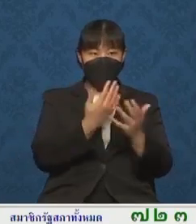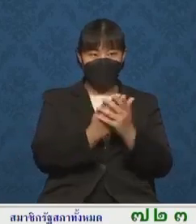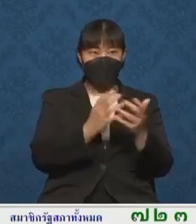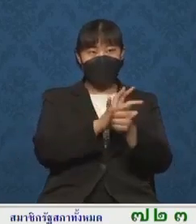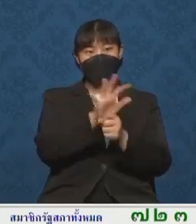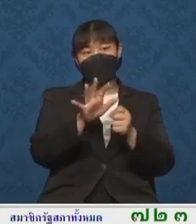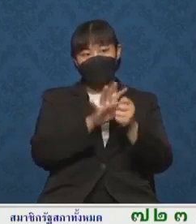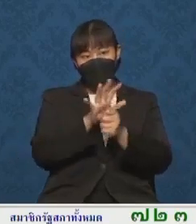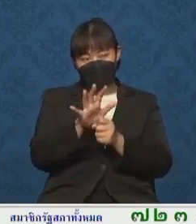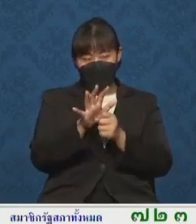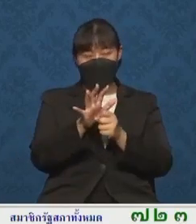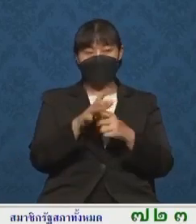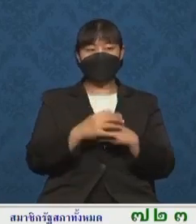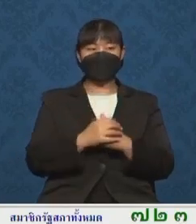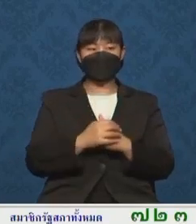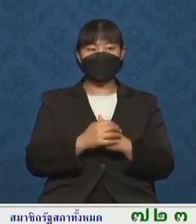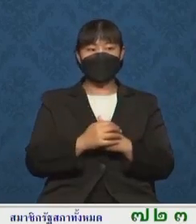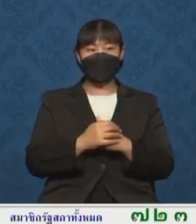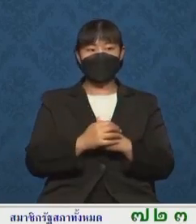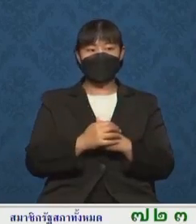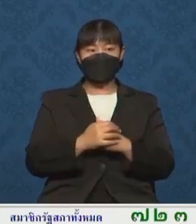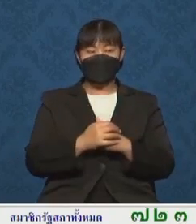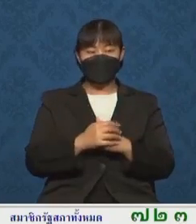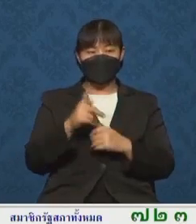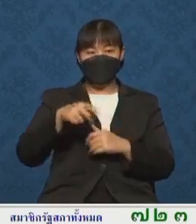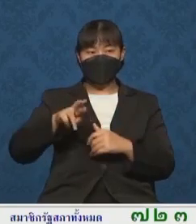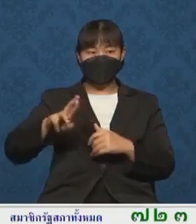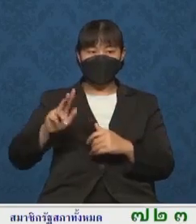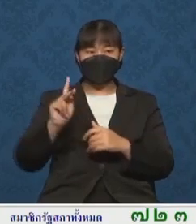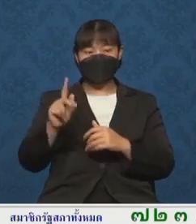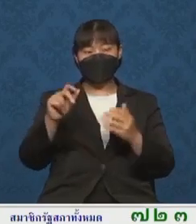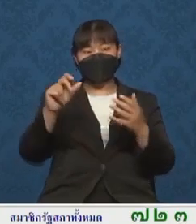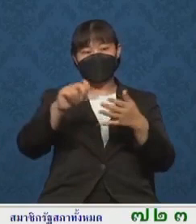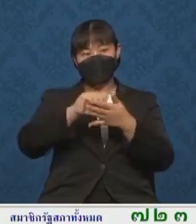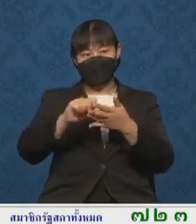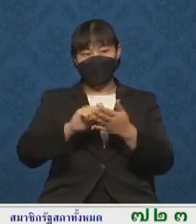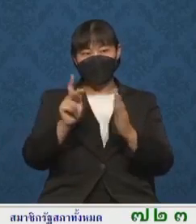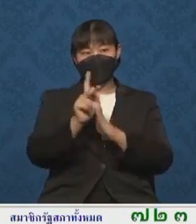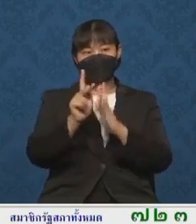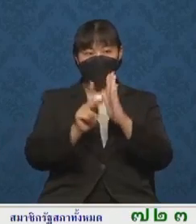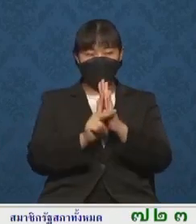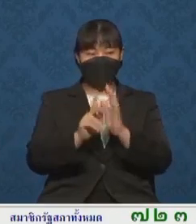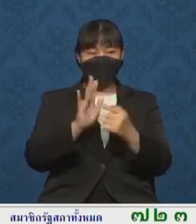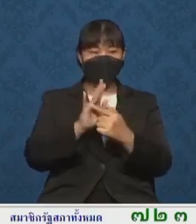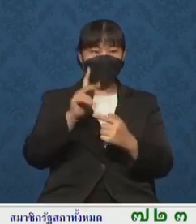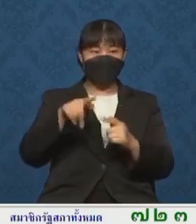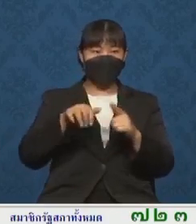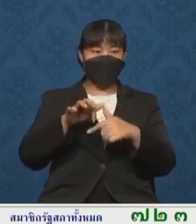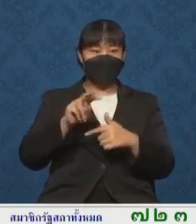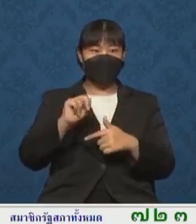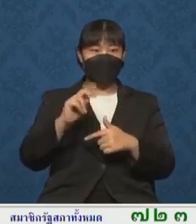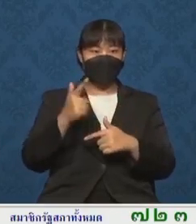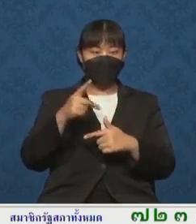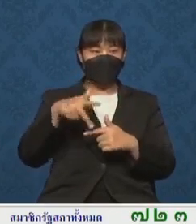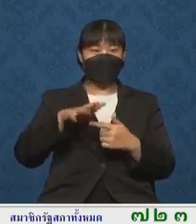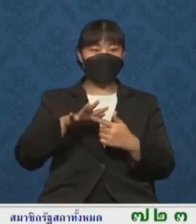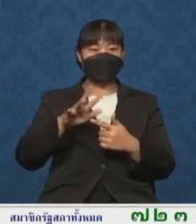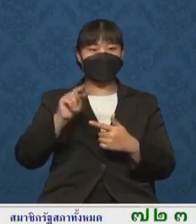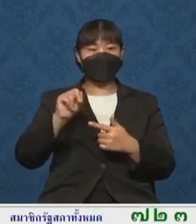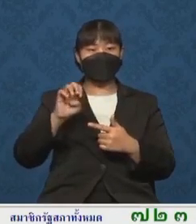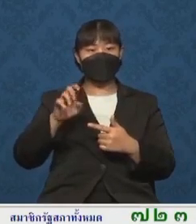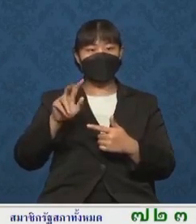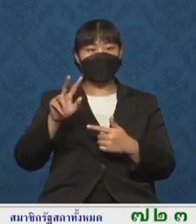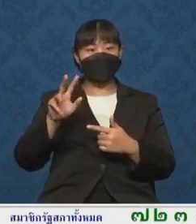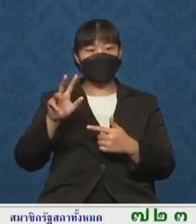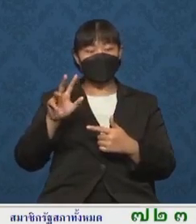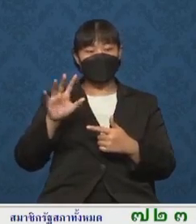ตี 6 3ปี 6 4พระราชกำหนดแก้ประมวลกฎหมายแพ่งและพาณิชย์ก็น่าจะกำหนด ownกำลังพลพระราชบัญญัติกองทุน